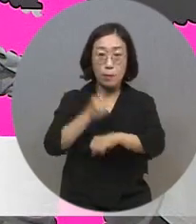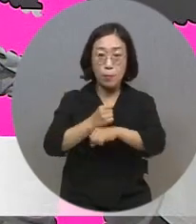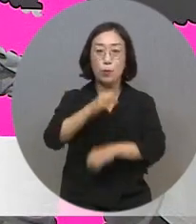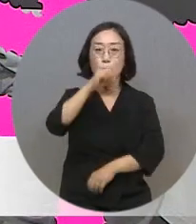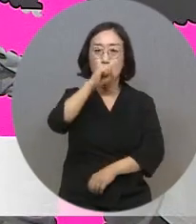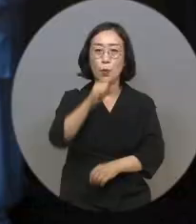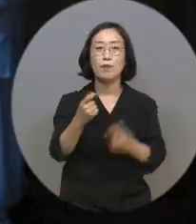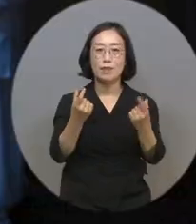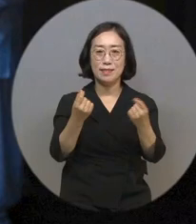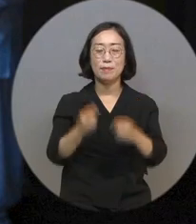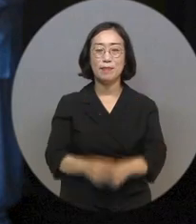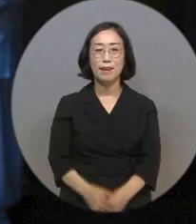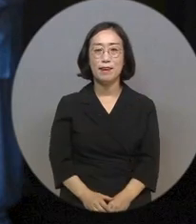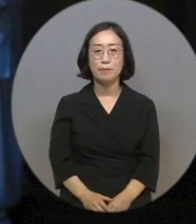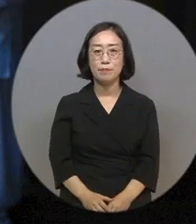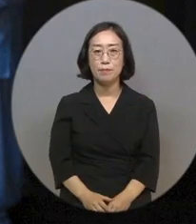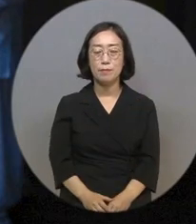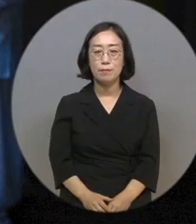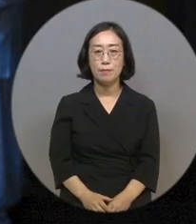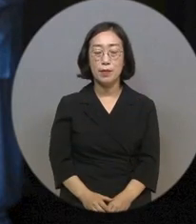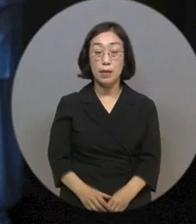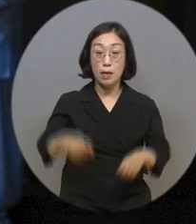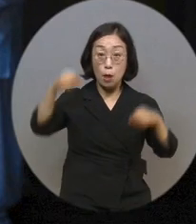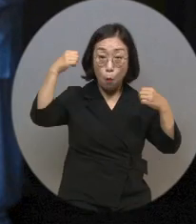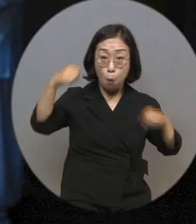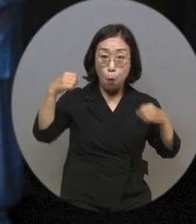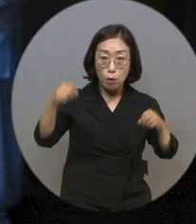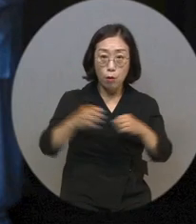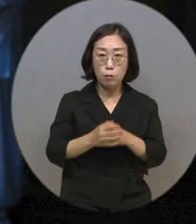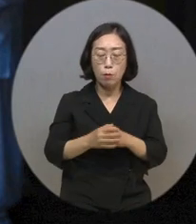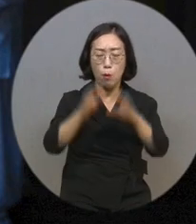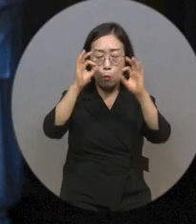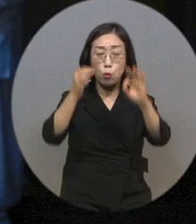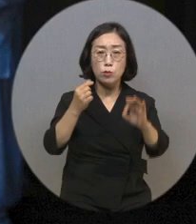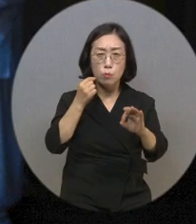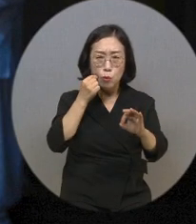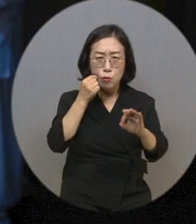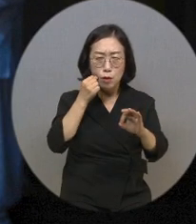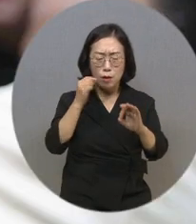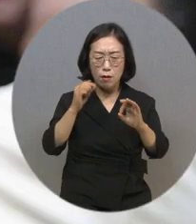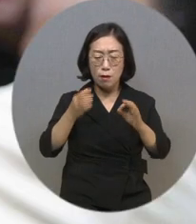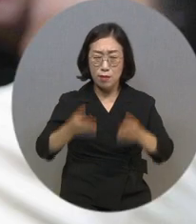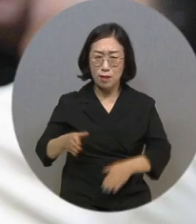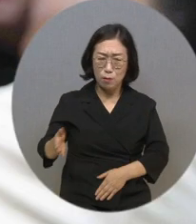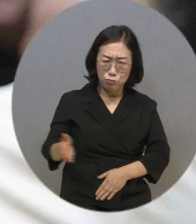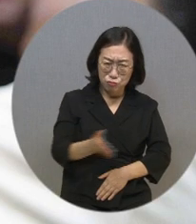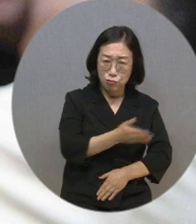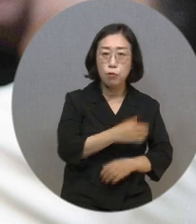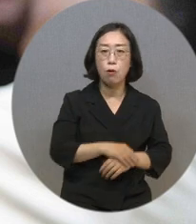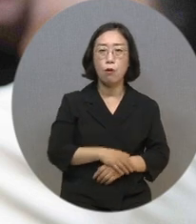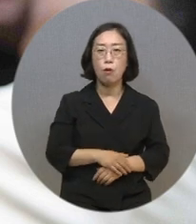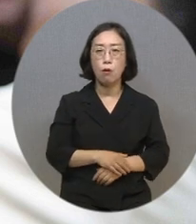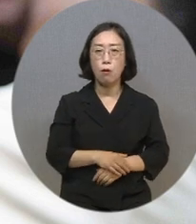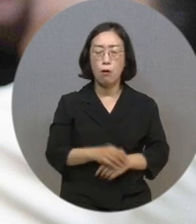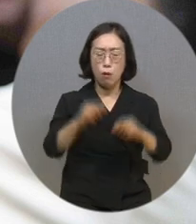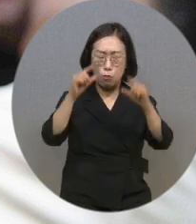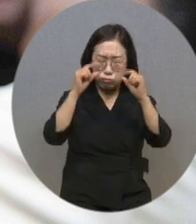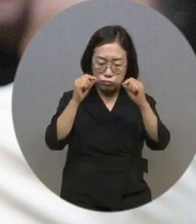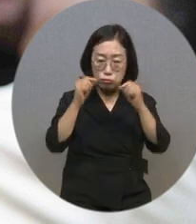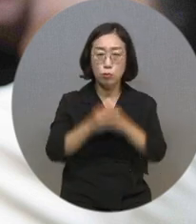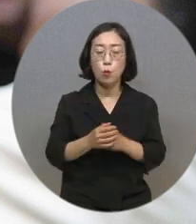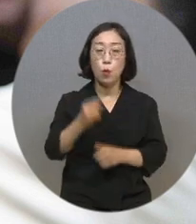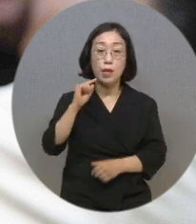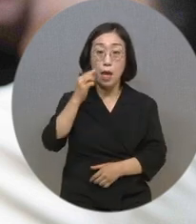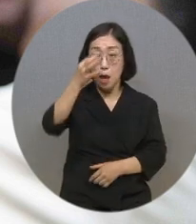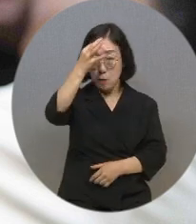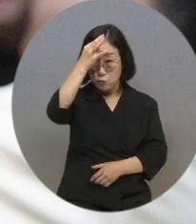좋을 것 같아요. 이번 공연은 시각적 경험이 없는 선천적 시각장애인은 세상을 어떻게 인지하며 예술을